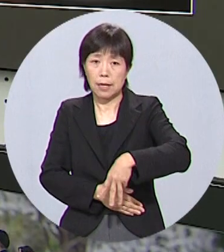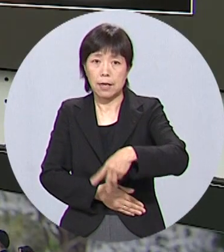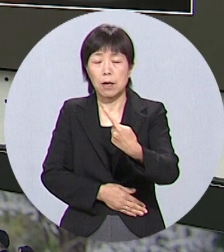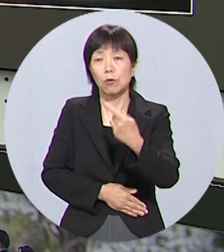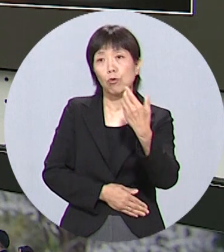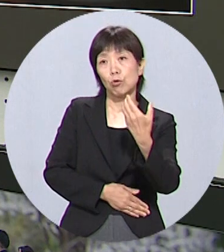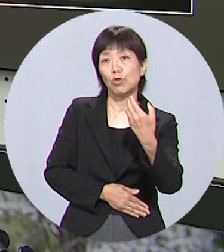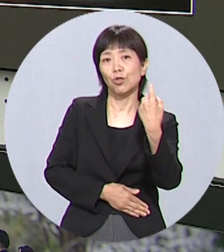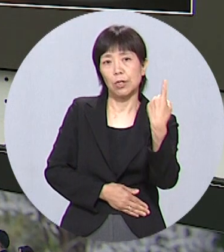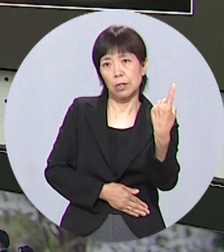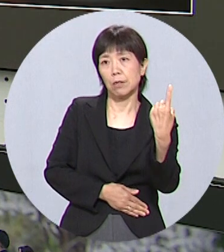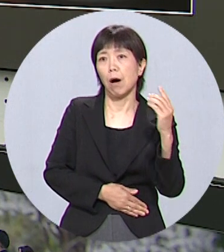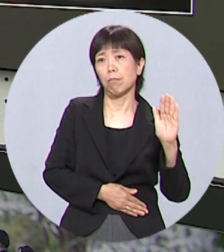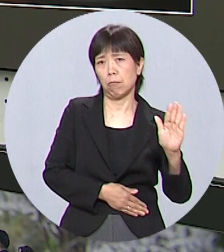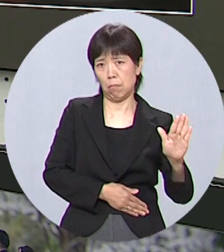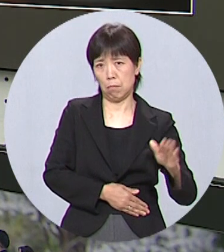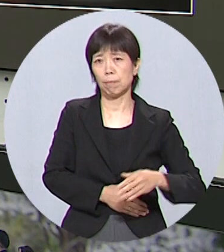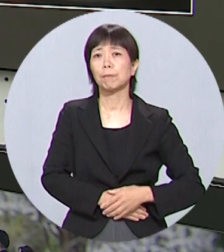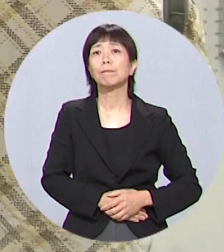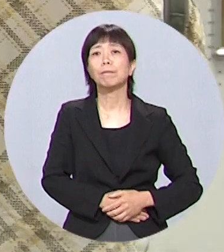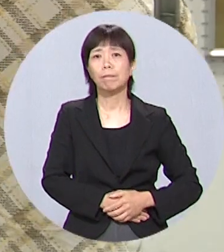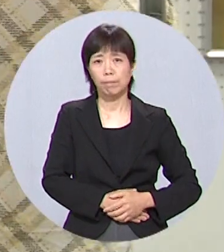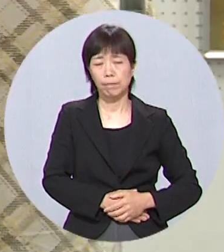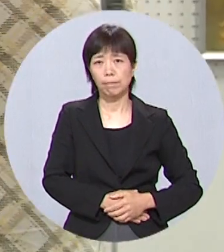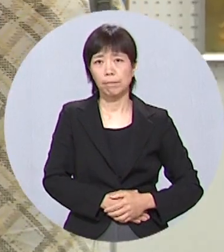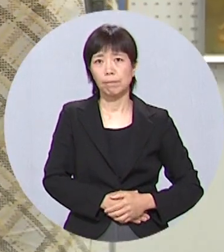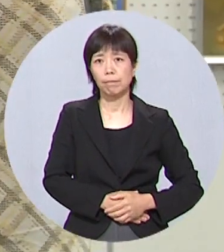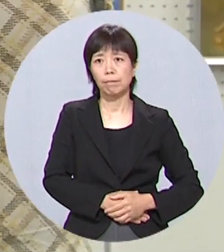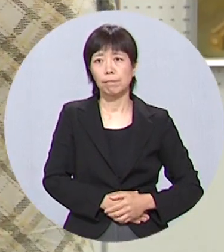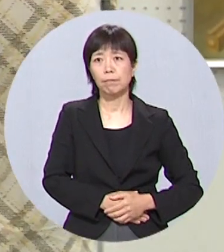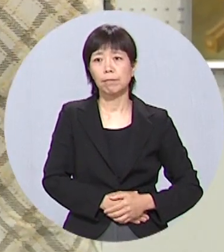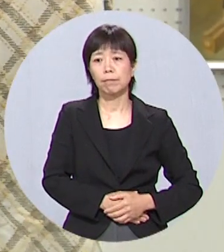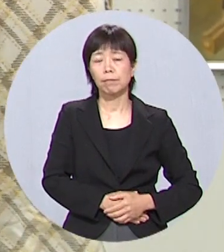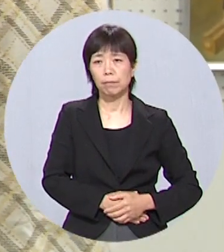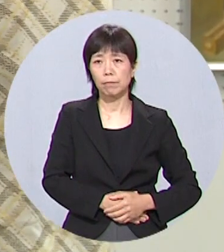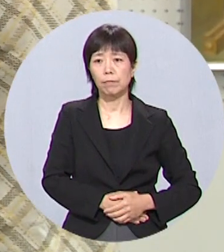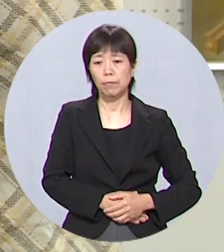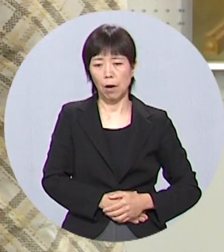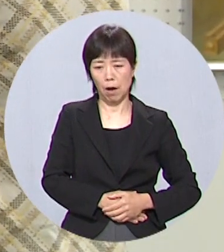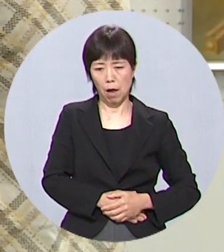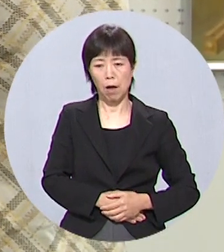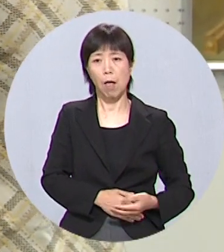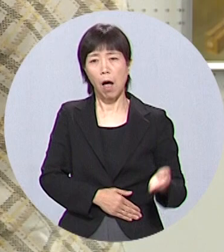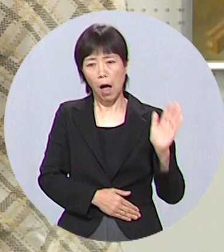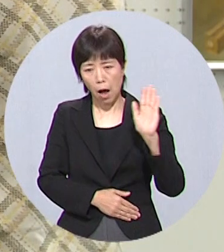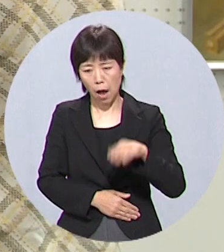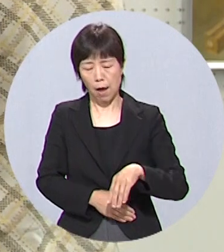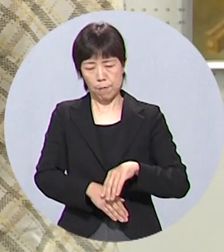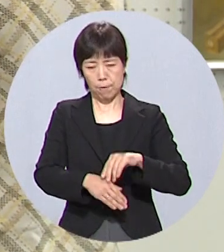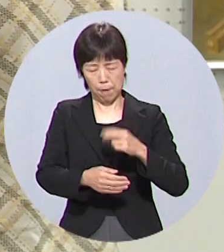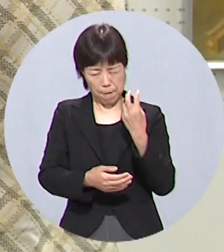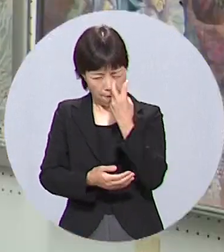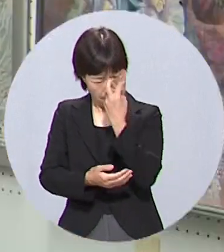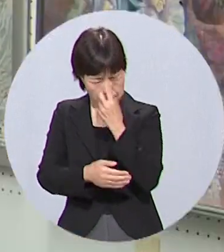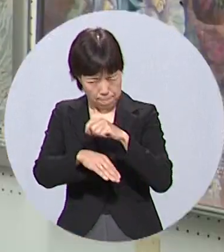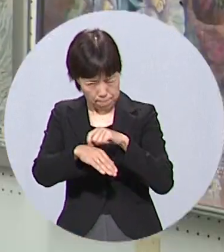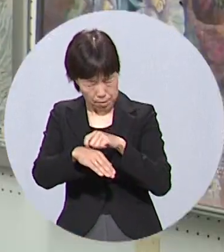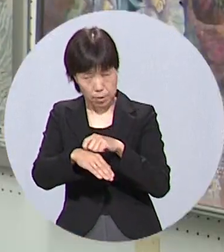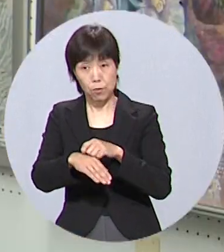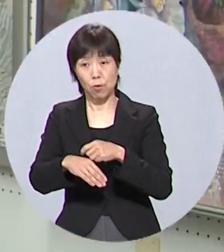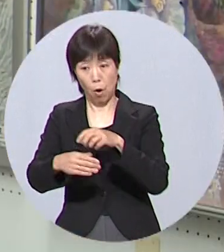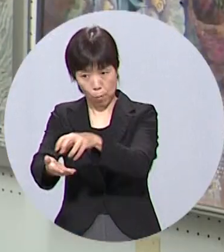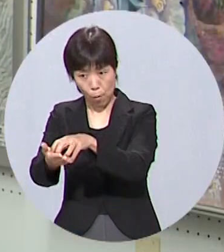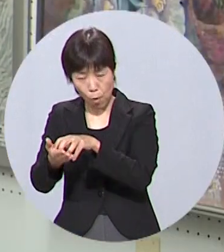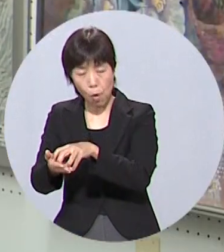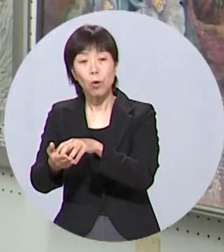点が出品されました。会場には 厳正な審査で選ばれた入選作品と